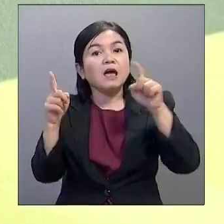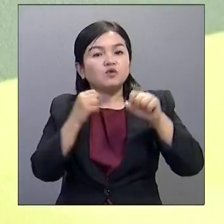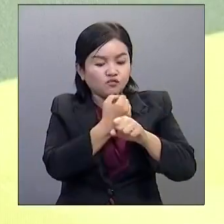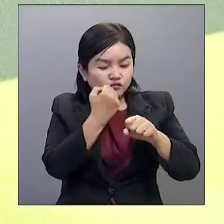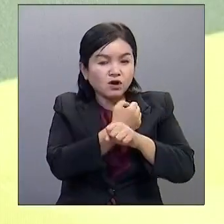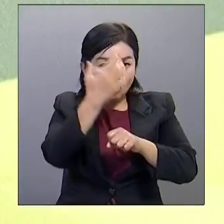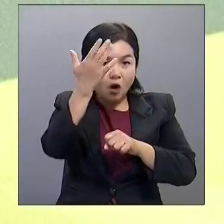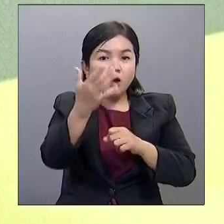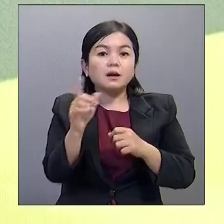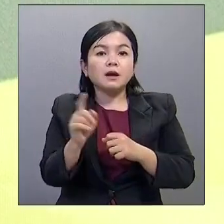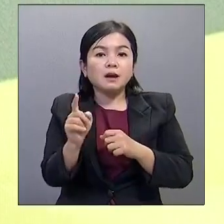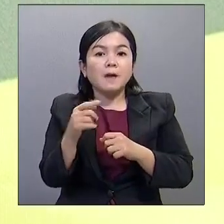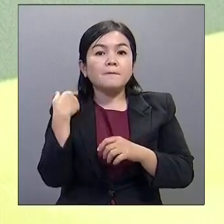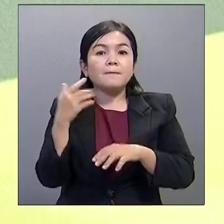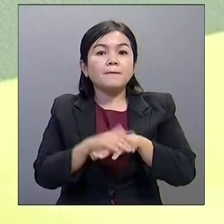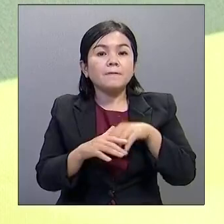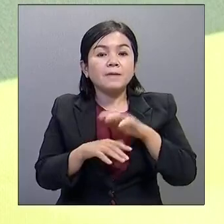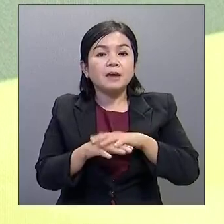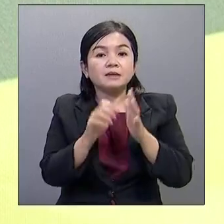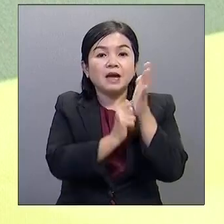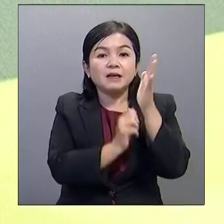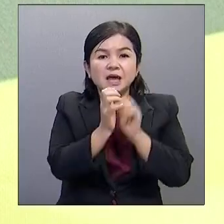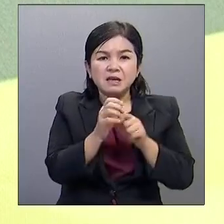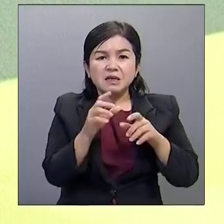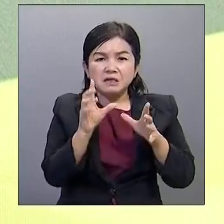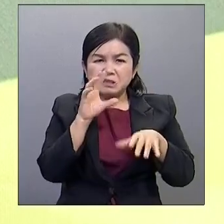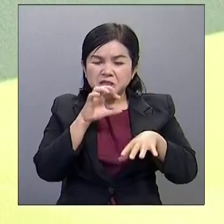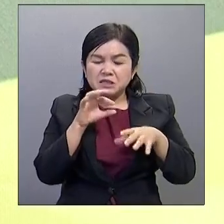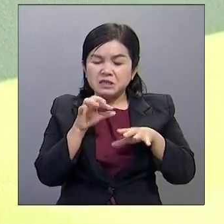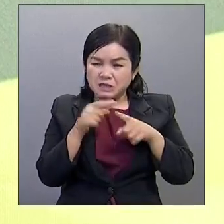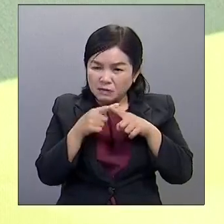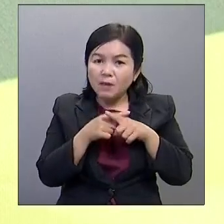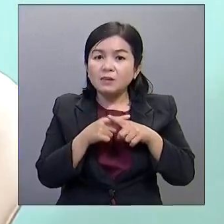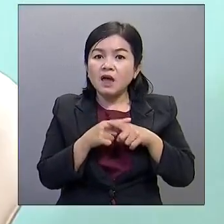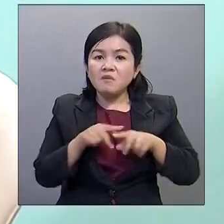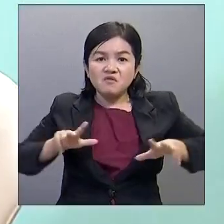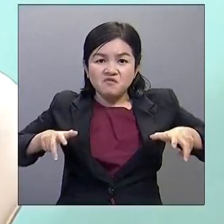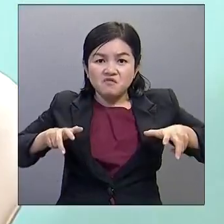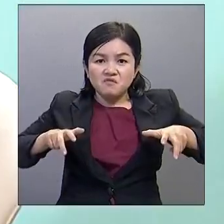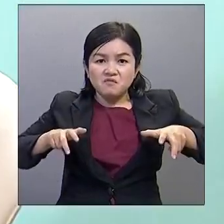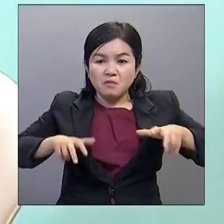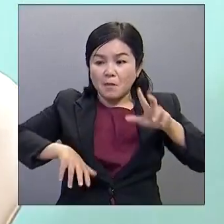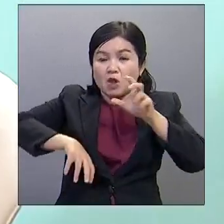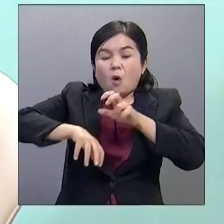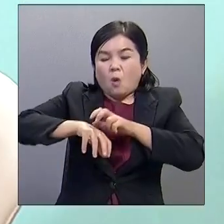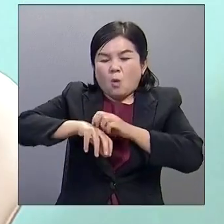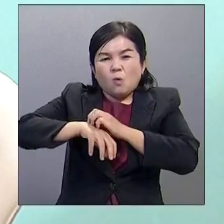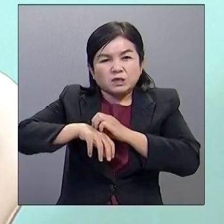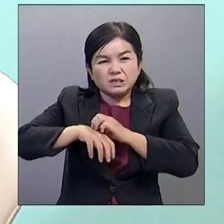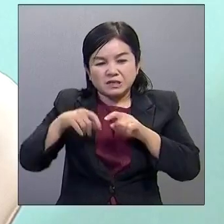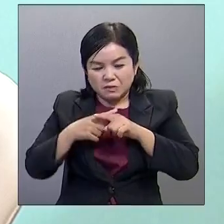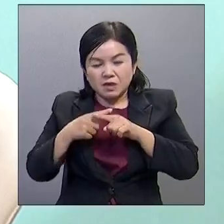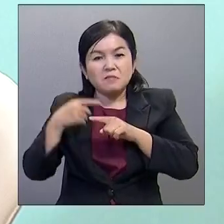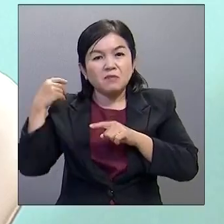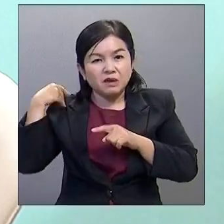เพราะว่าเคยเอามือเนี่ยใส่ถุงมือก็เจ็บเหมือนกันนะ ใช่แล้วถุงมือ เยอะอยู่ ถุงมือหนามากเลยนะคุณผู้ชมอารมณ์เหมือนกระสอบทรายเลย